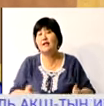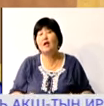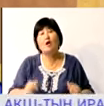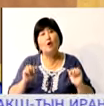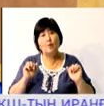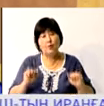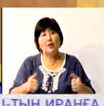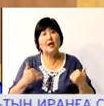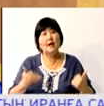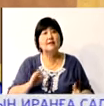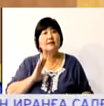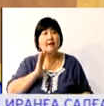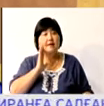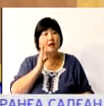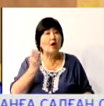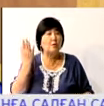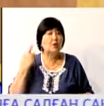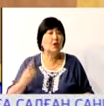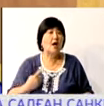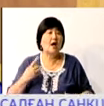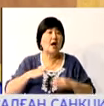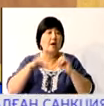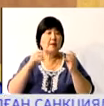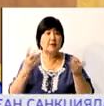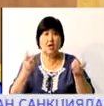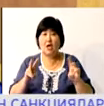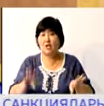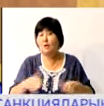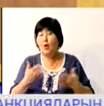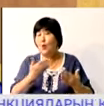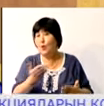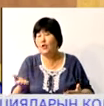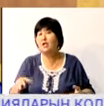мүмкін қазіргі таңда бұрынғы мамандықтар қазір қажет емес те, өйткені